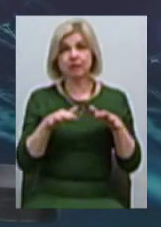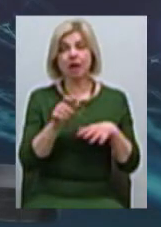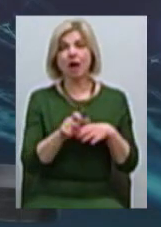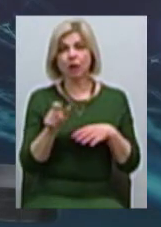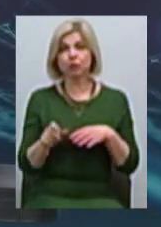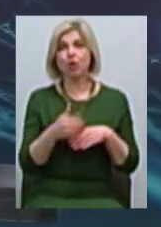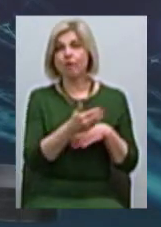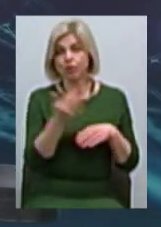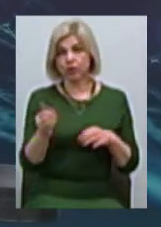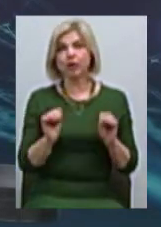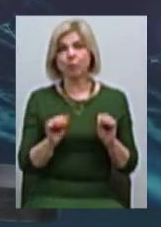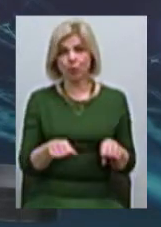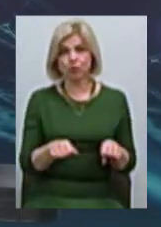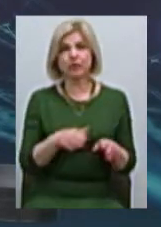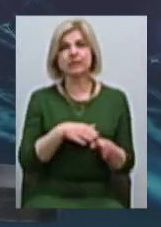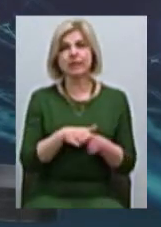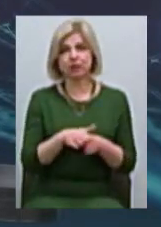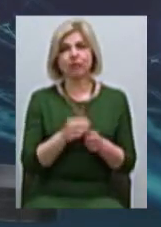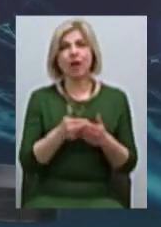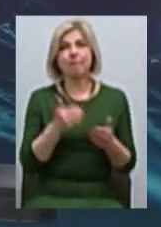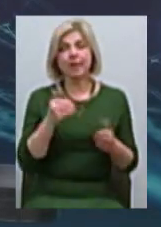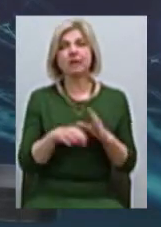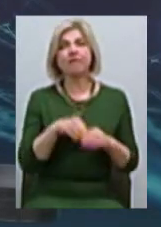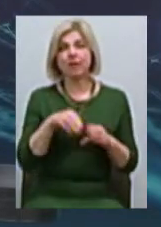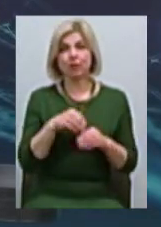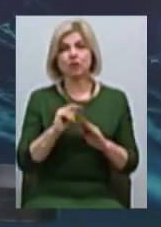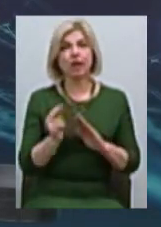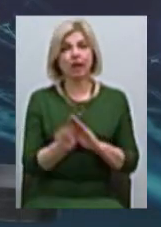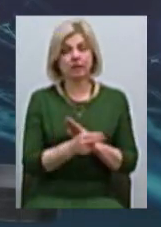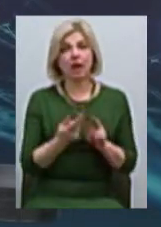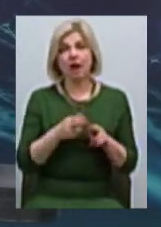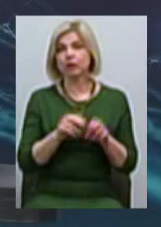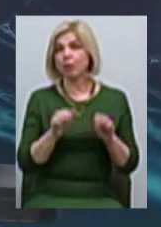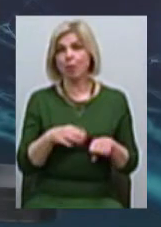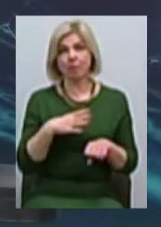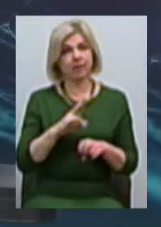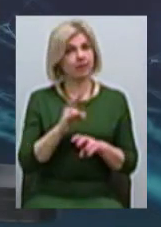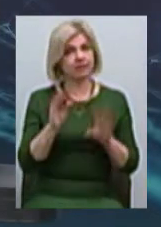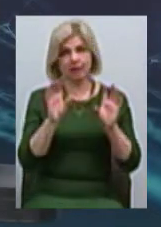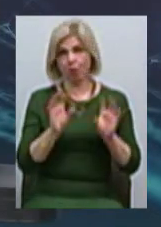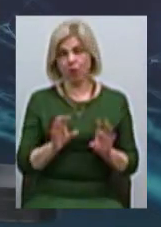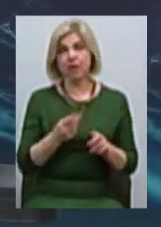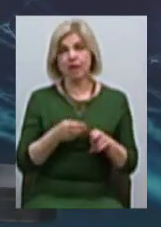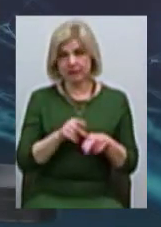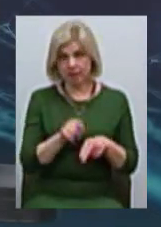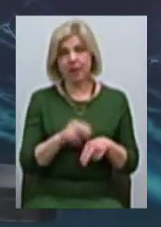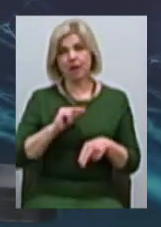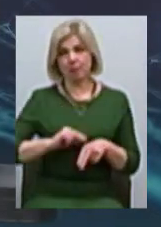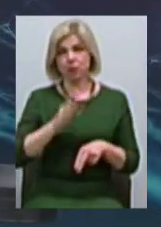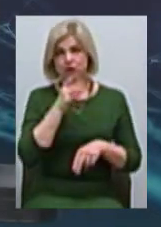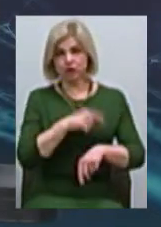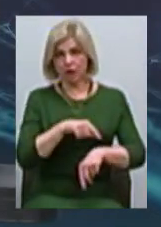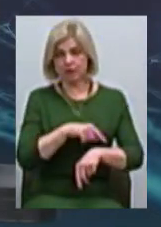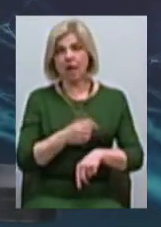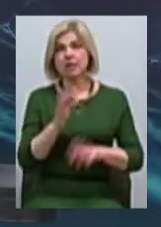вони можуть здійснювати передвиборчу агітацію, яка може бути незаконною саме в робочий час. У нас закон обмежує